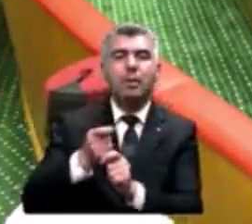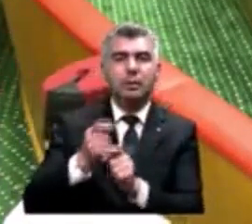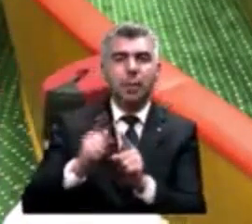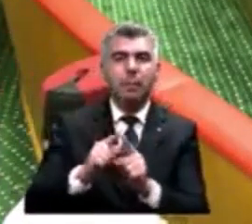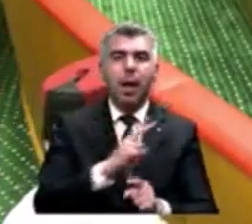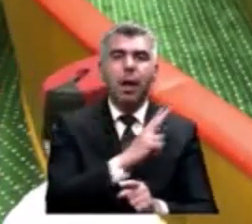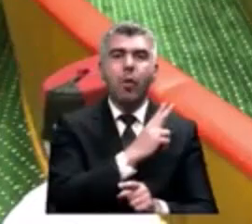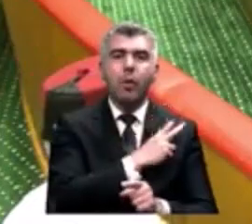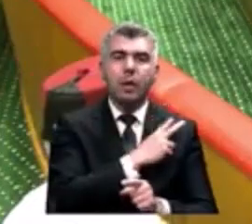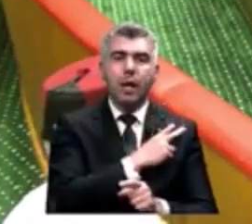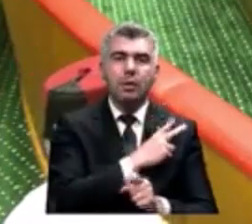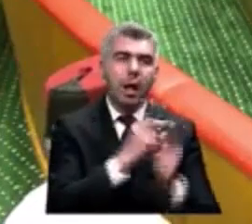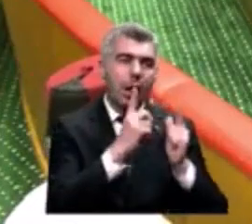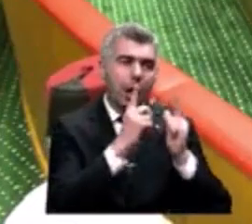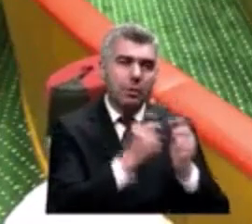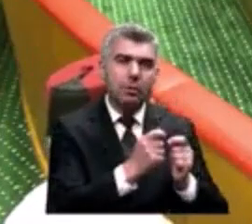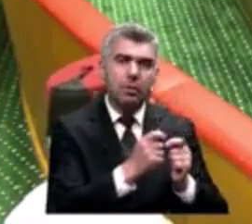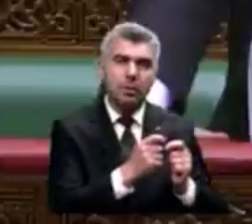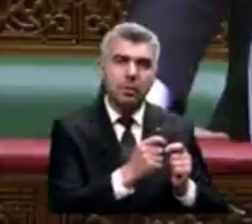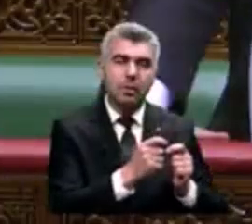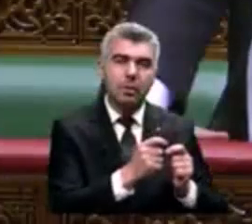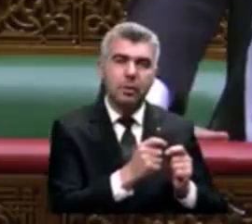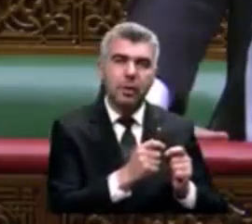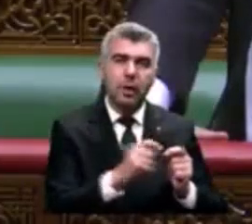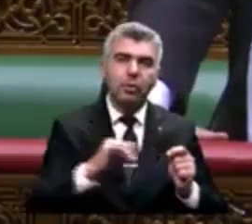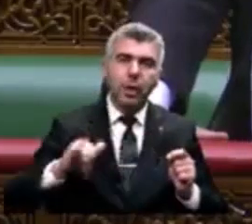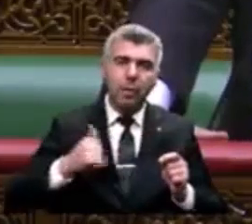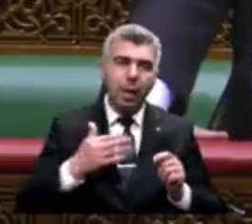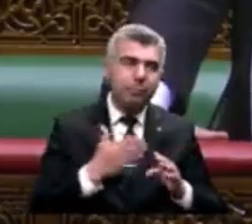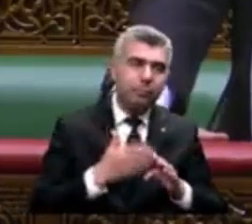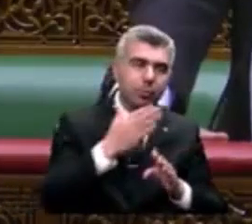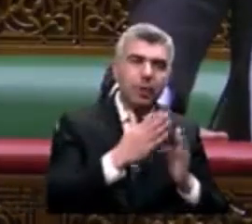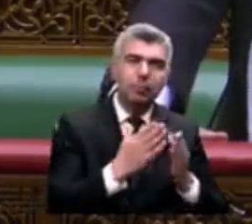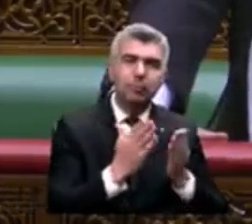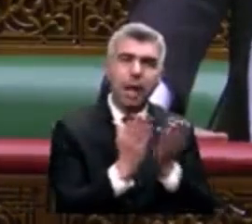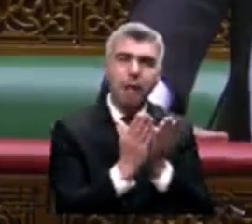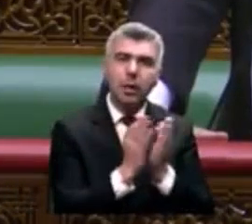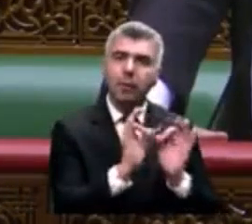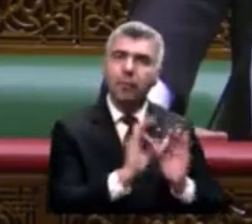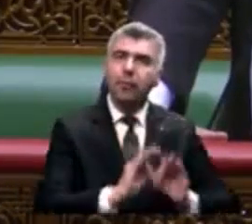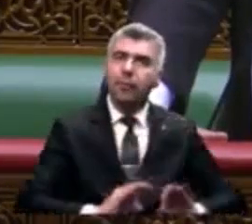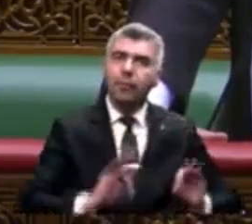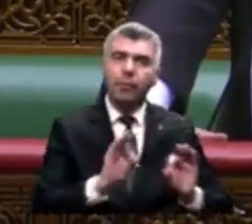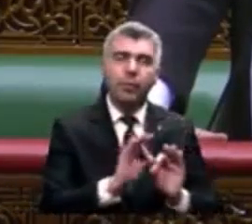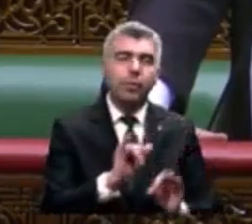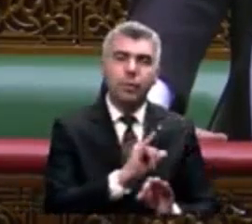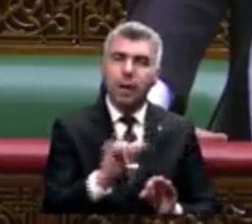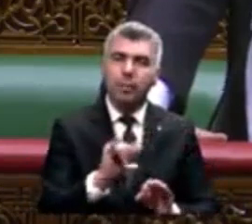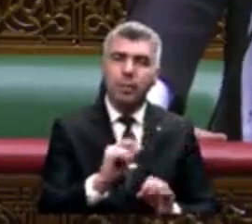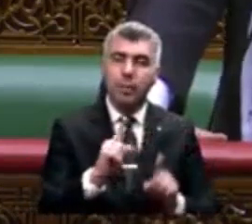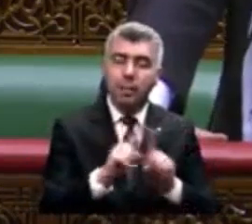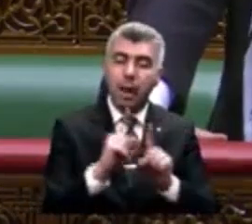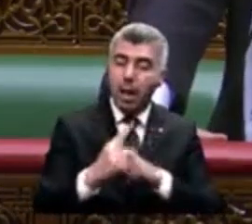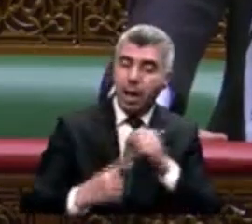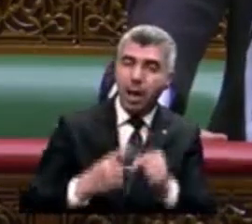أكدوا لي أنهم ما شافوش التلاميذ ديالهم، وهذا الاحتقاد سيد الوزير راه مشكل وحقيقة يهدد بسنة بيضاء.